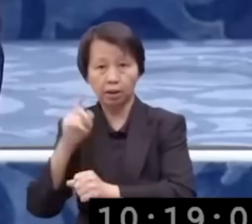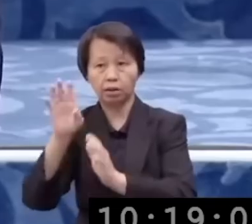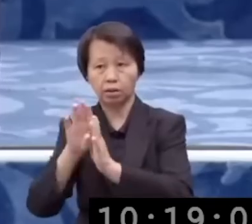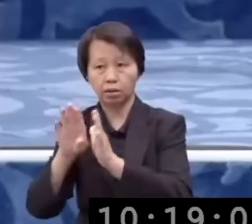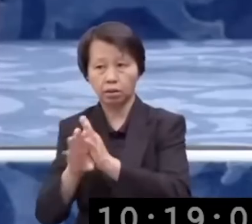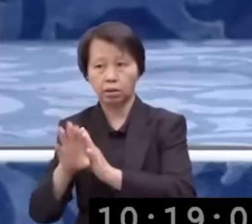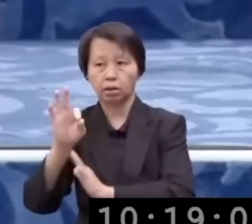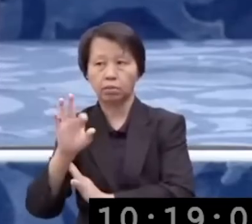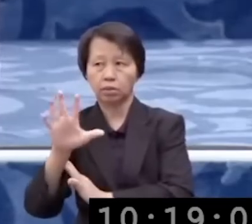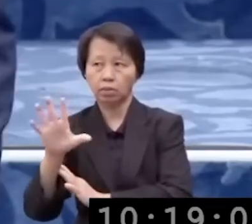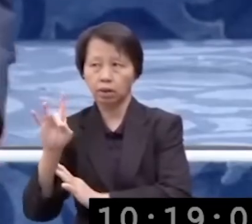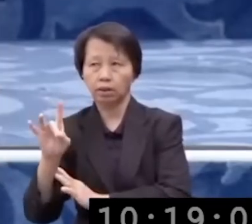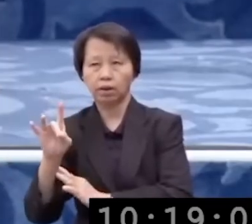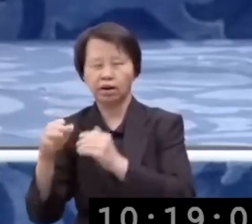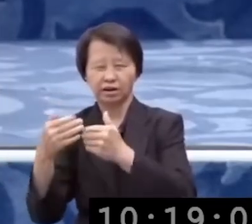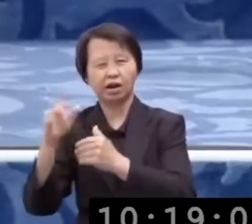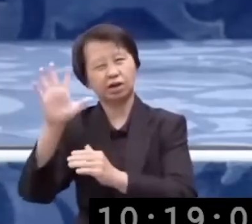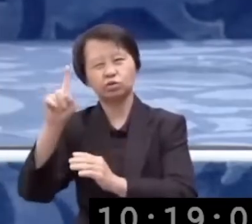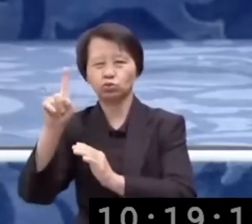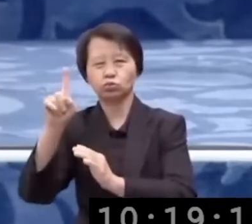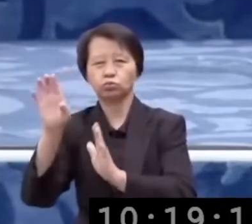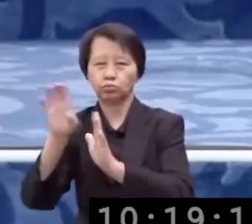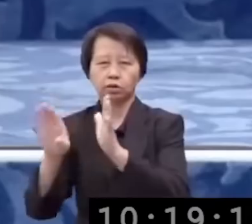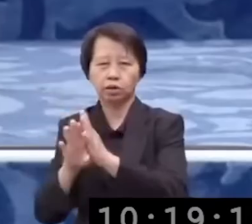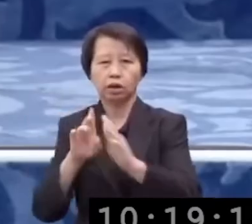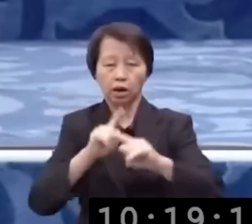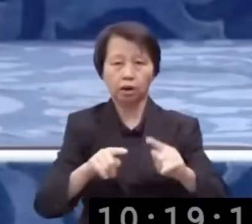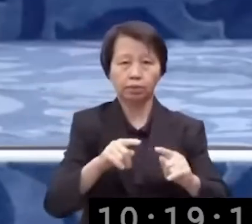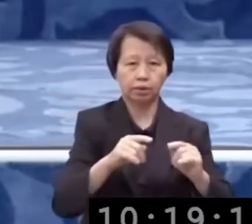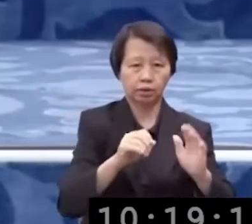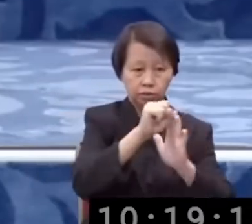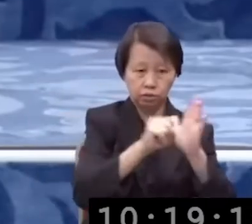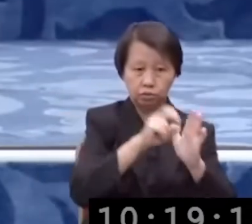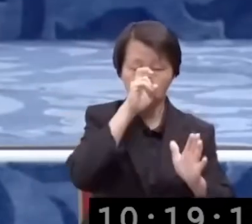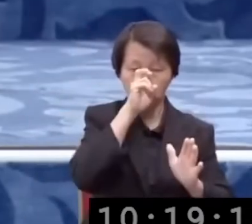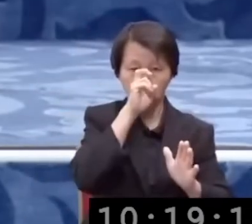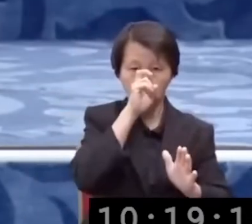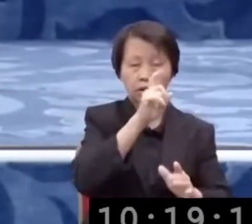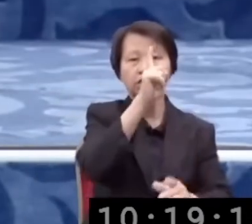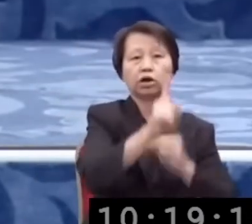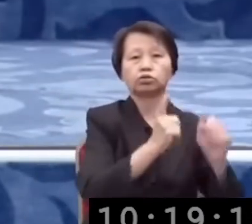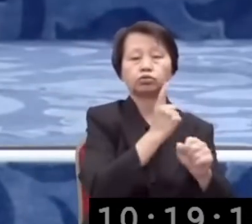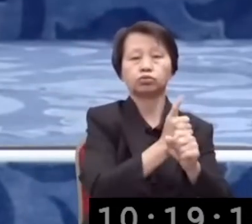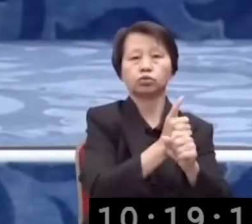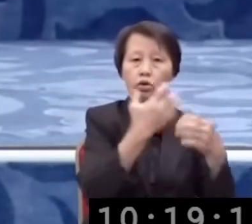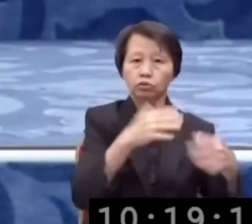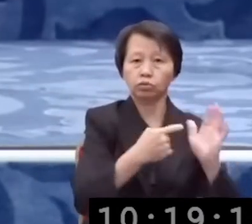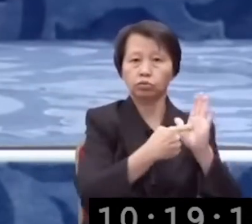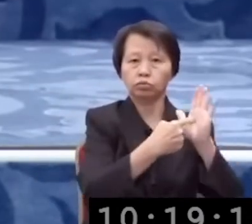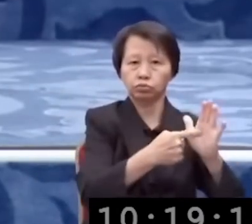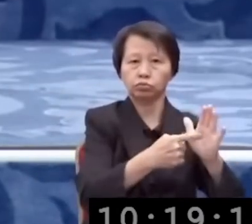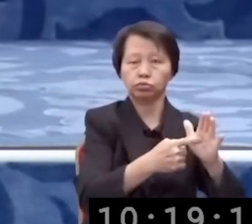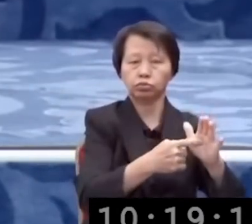958 juta tapi bila kita naikkan kriteria 1 tahun kita sudah mencecah sekarang ini